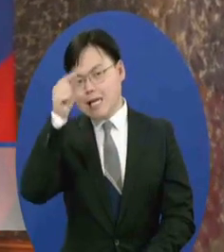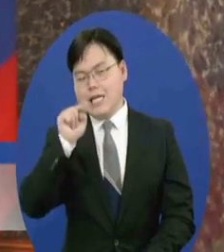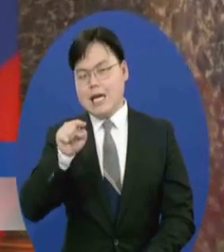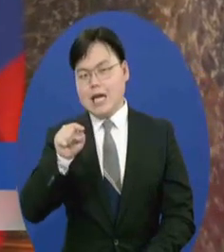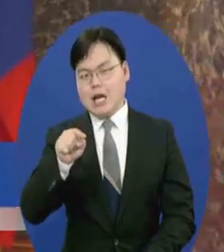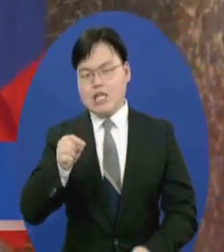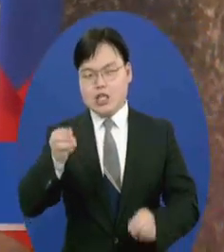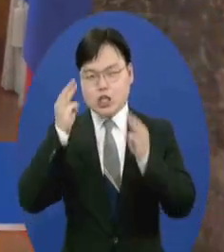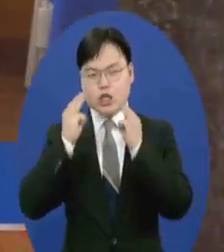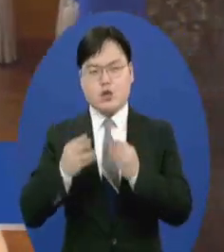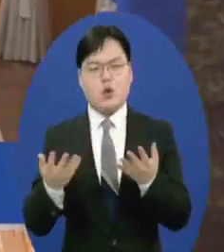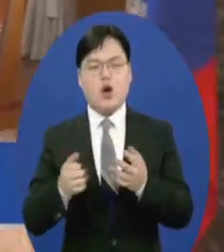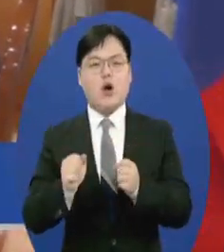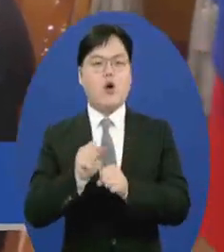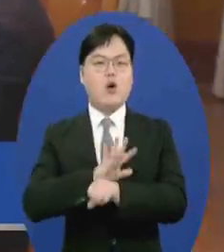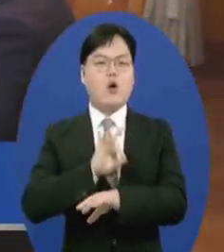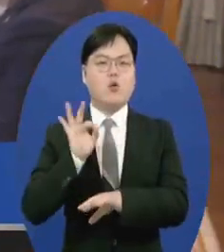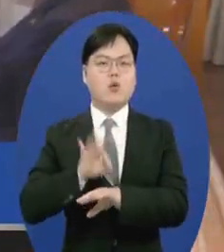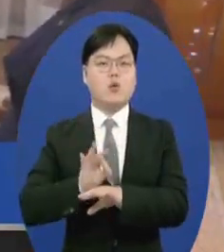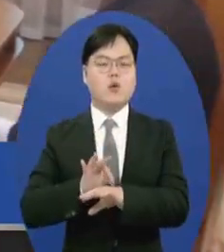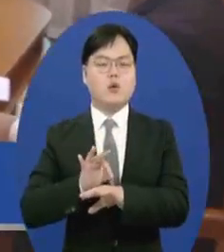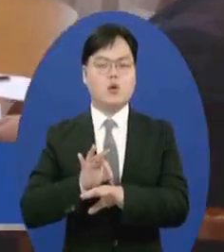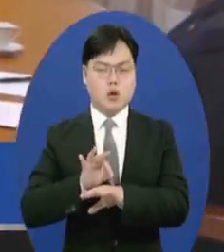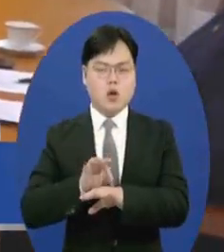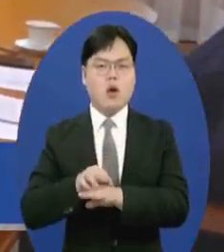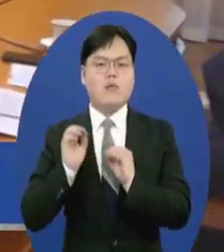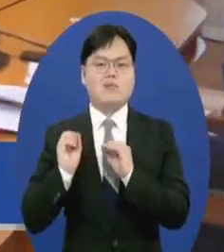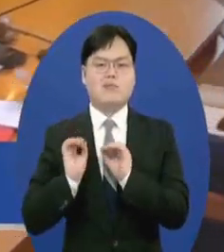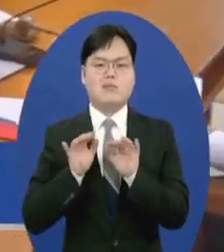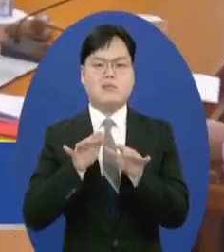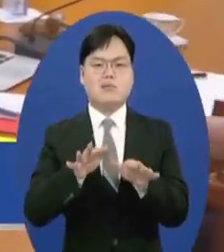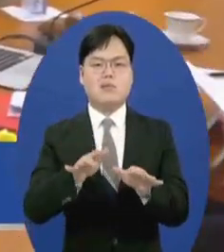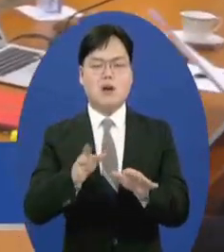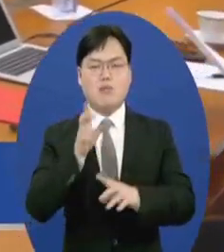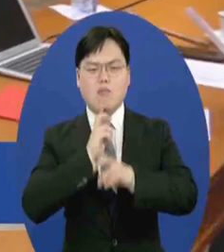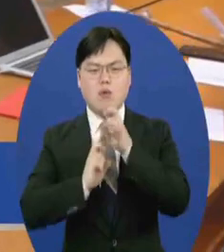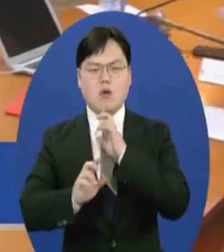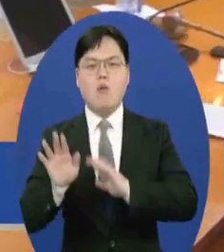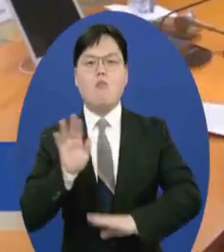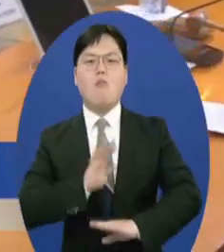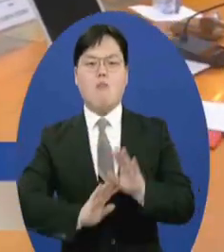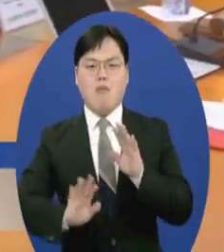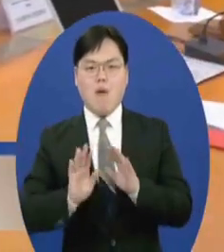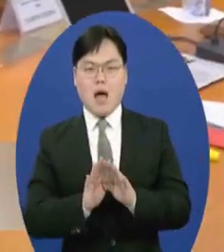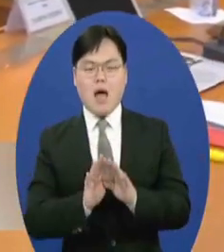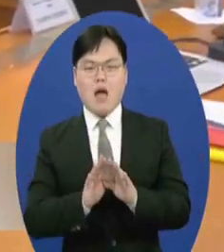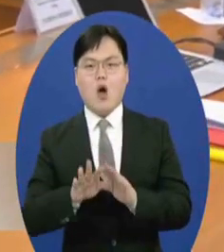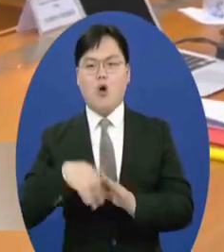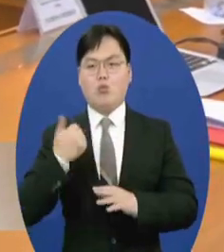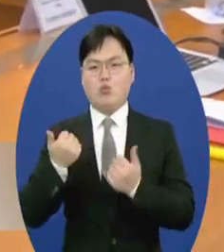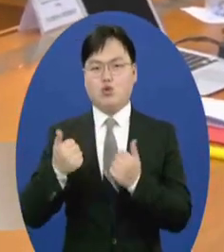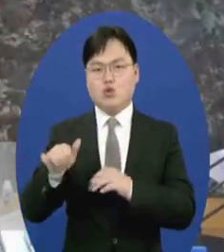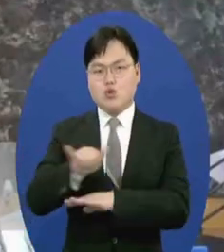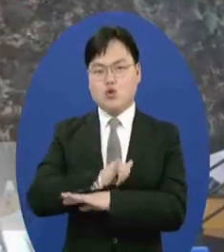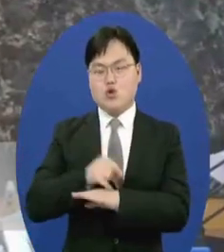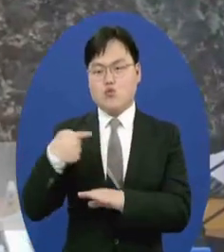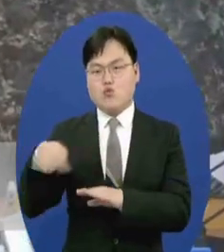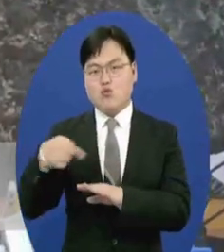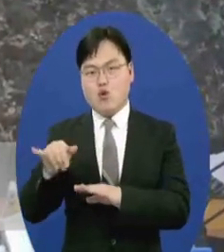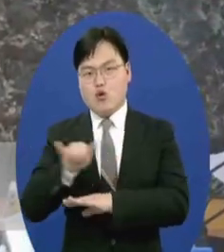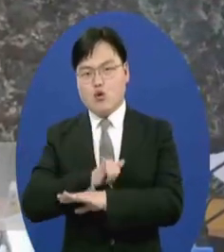Засгийн газрын гаргасан шийдвэрээр бол коронавирусын сар тахлын тархалт, эрсдлийн нөхцөл байдал болон хөрш улс